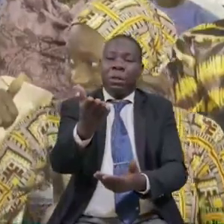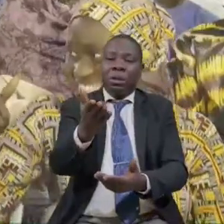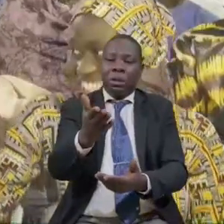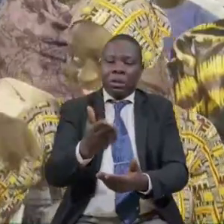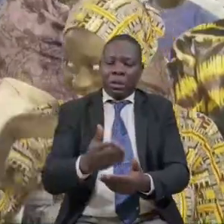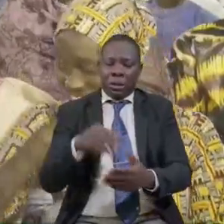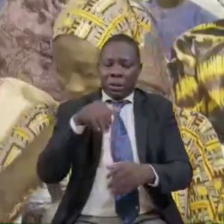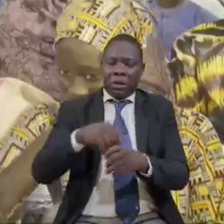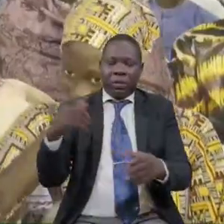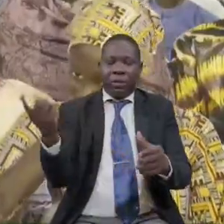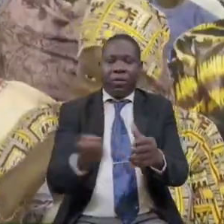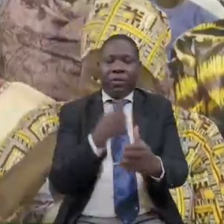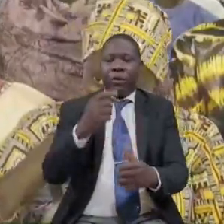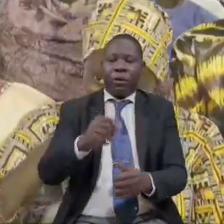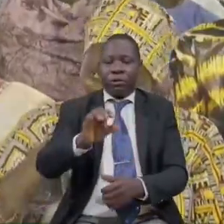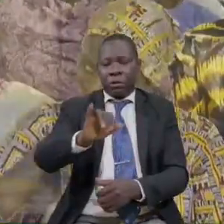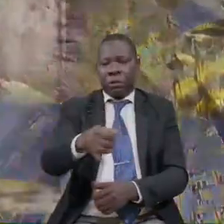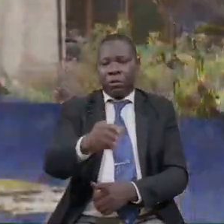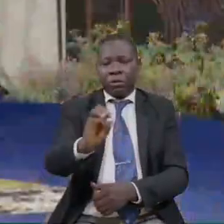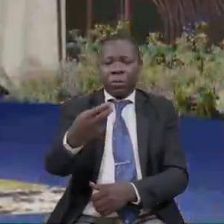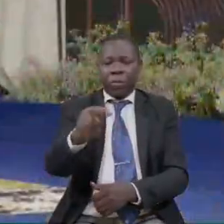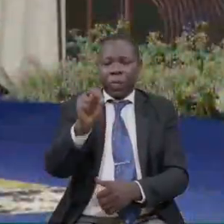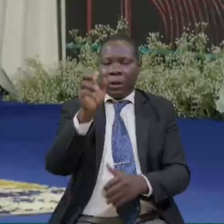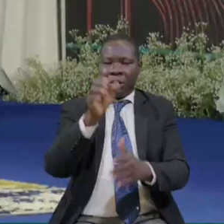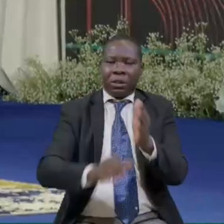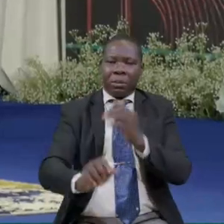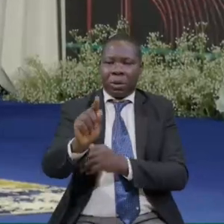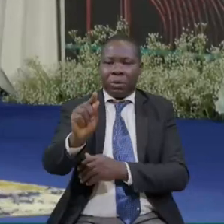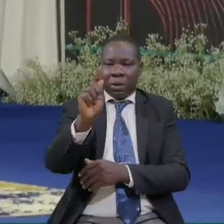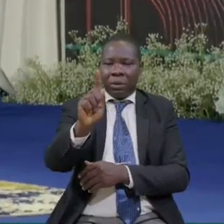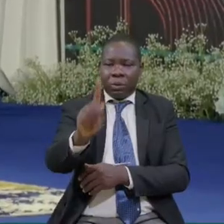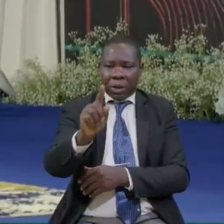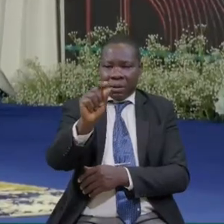1 Jean au chapitre 1. 1 Jean.